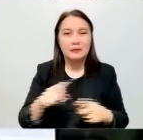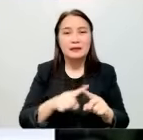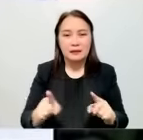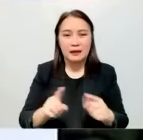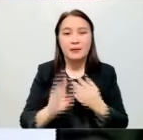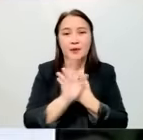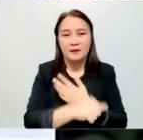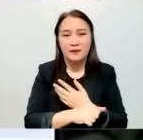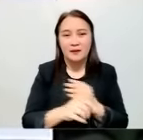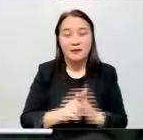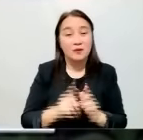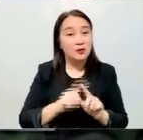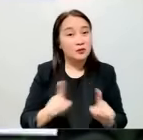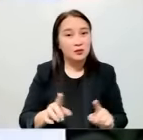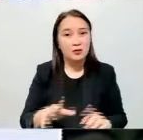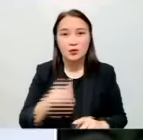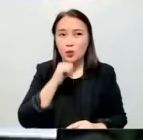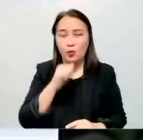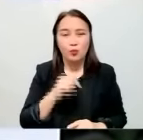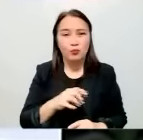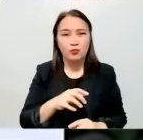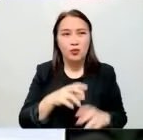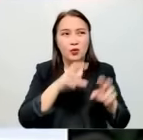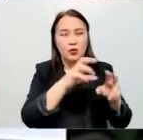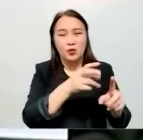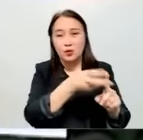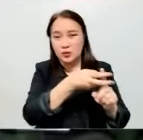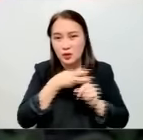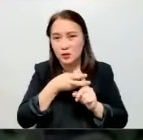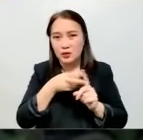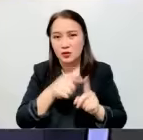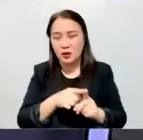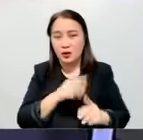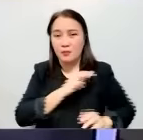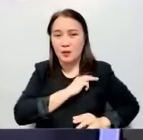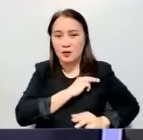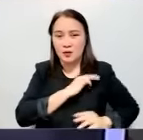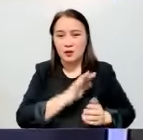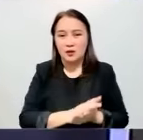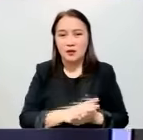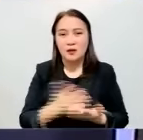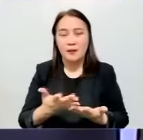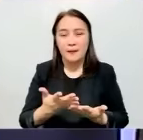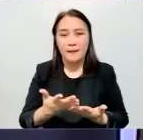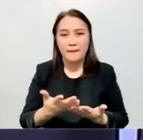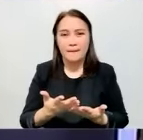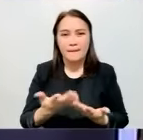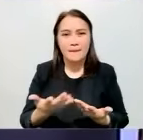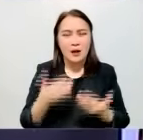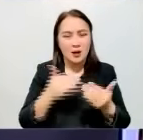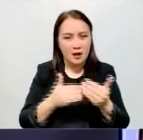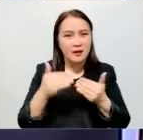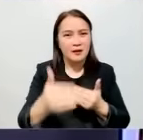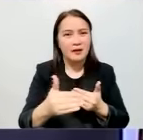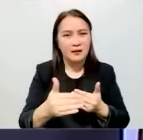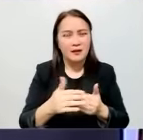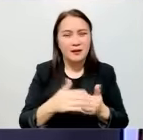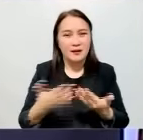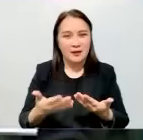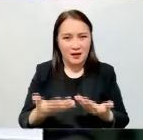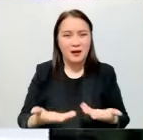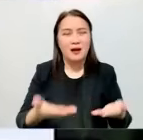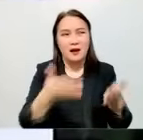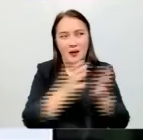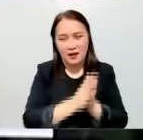2 at sinabing dinukot sila ng militar. Ayon kina Castro at Tamano, malaking abante sa katuparan ng hiling nilang